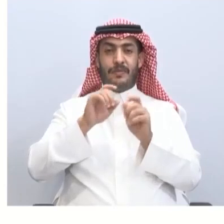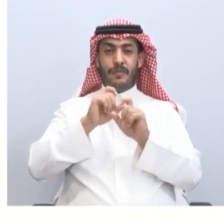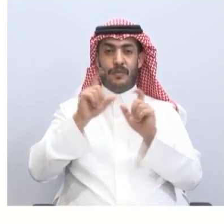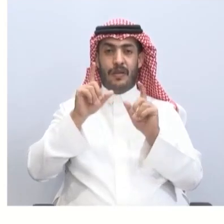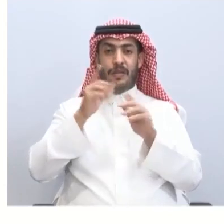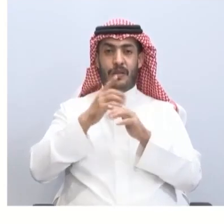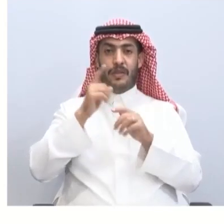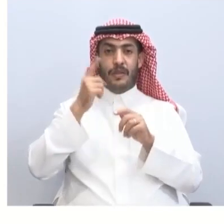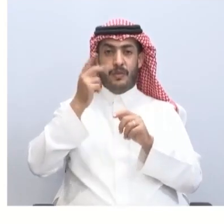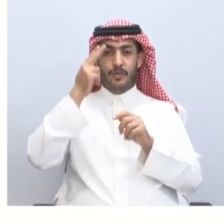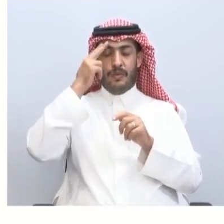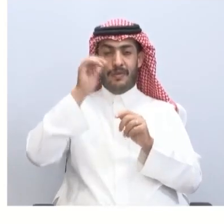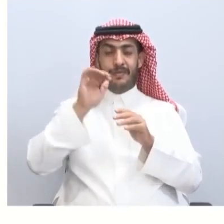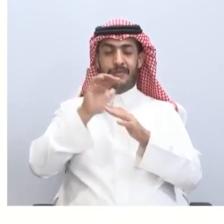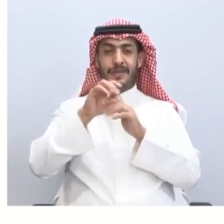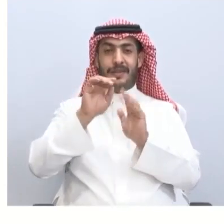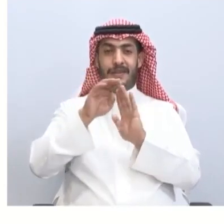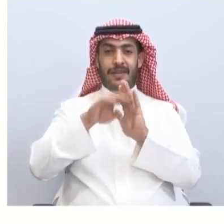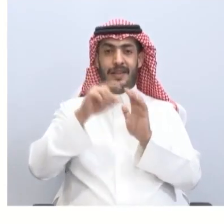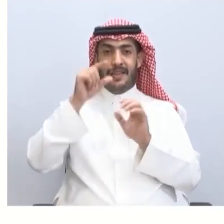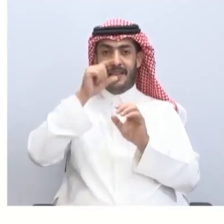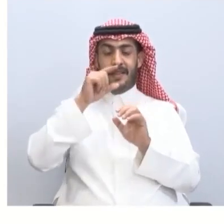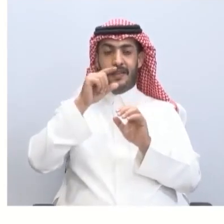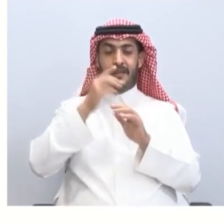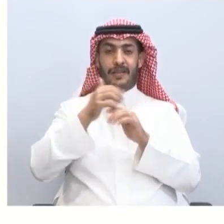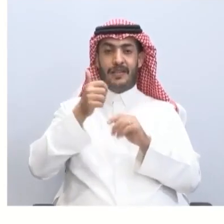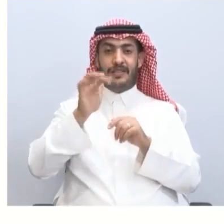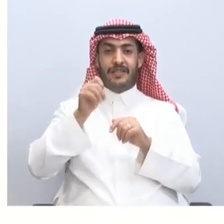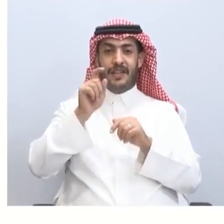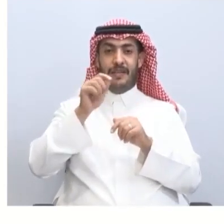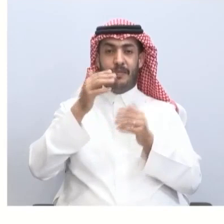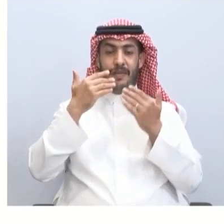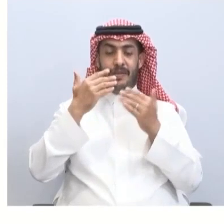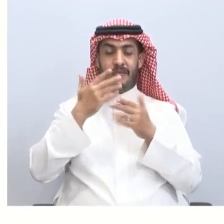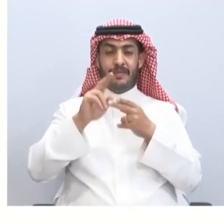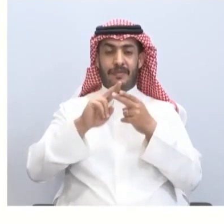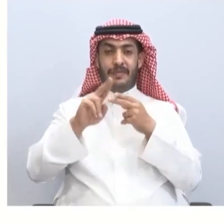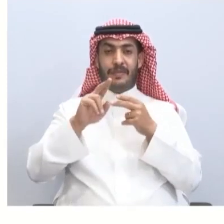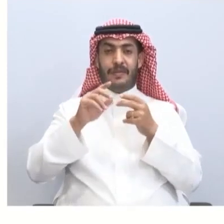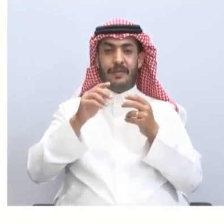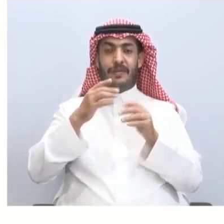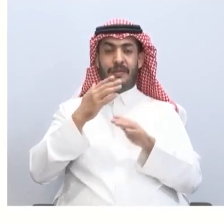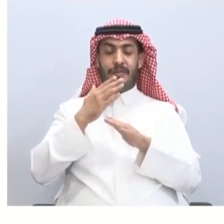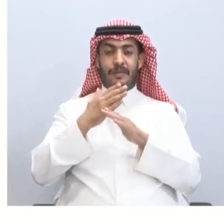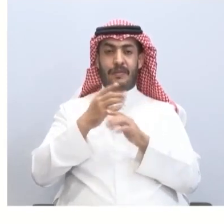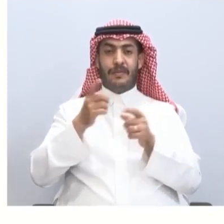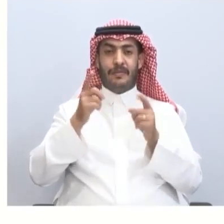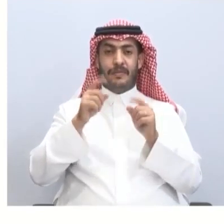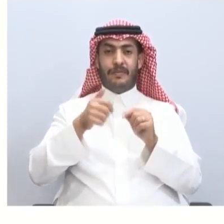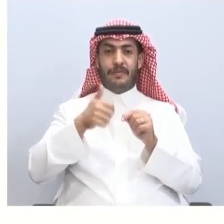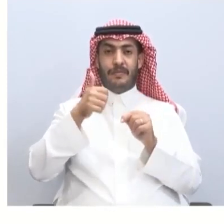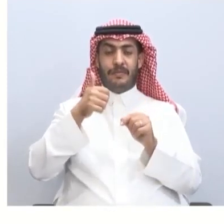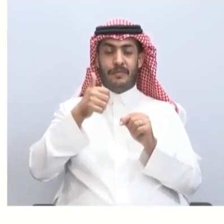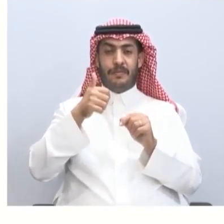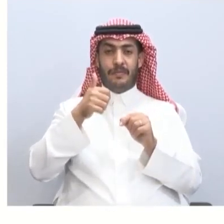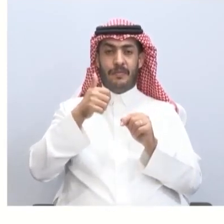حقيقه الدوله السعوديه ايضا منع اشراف مكه لاتباع الدوله السعوديه الاولى من الحج هذا ادى ذلك